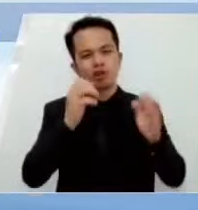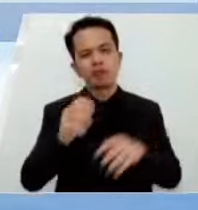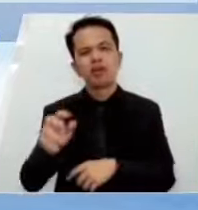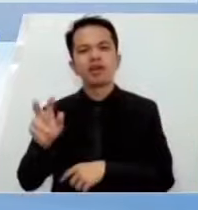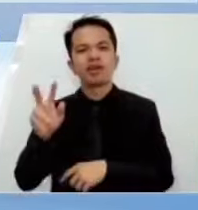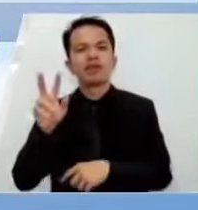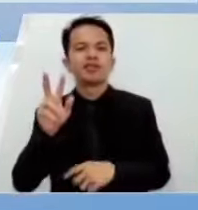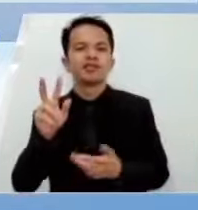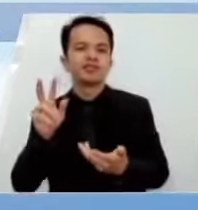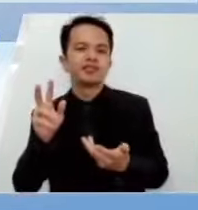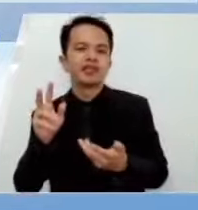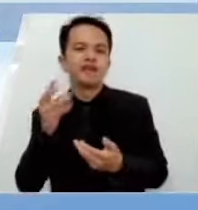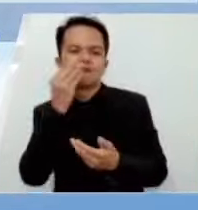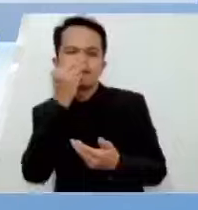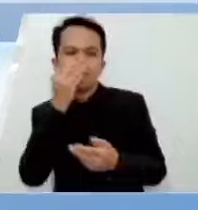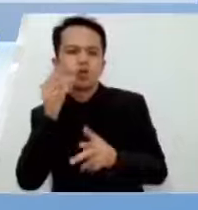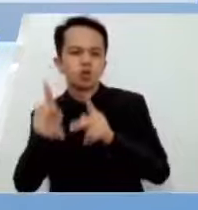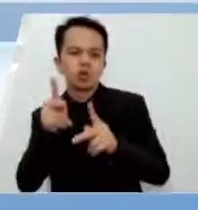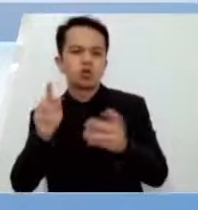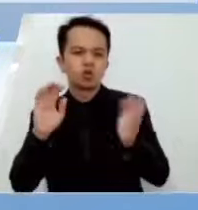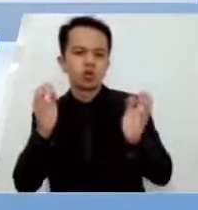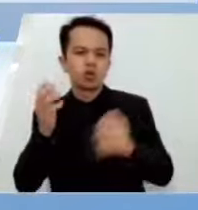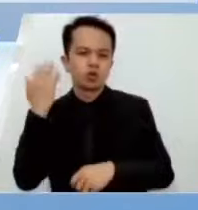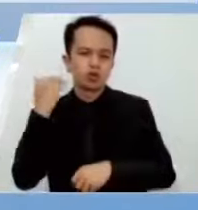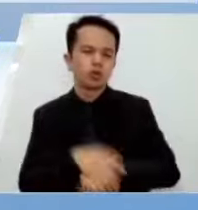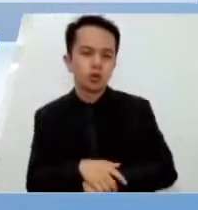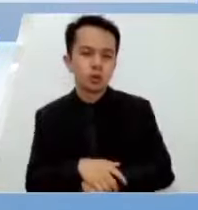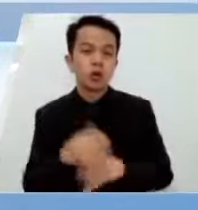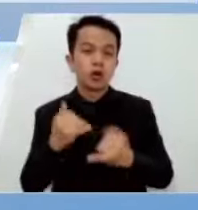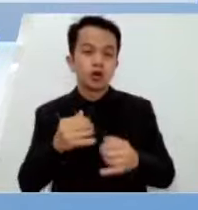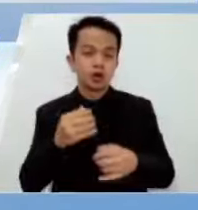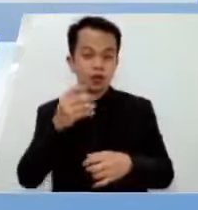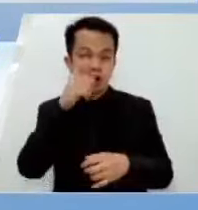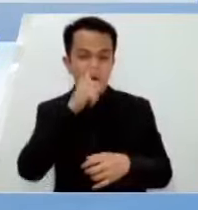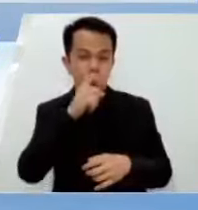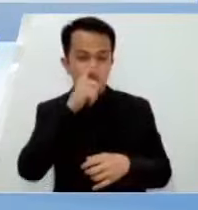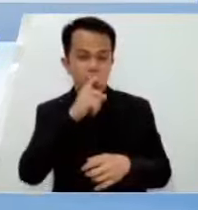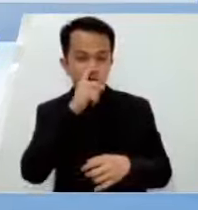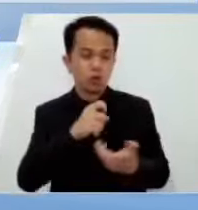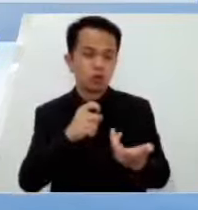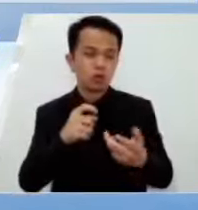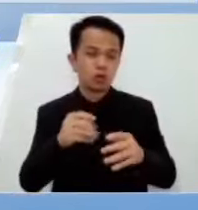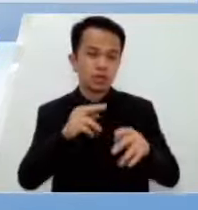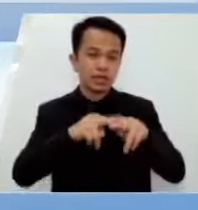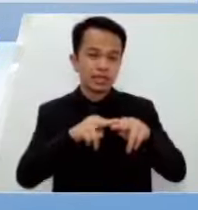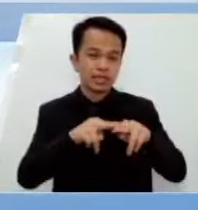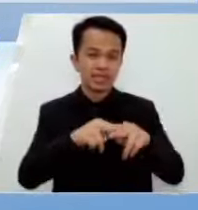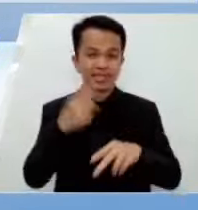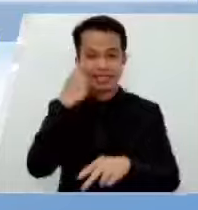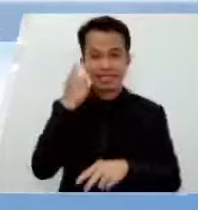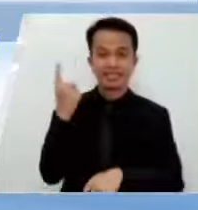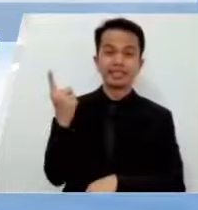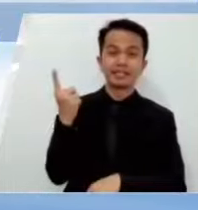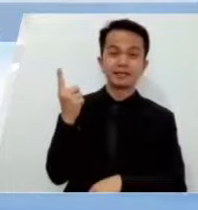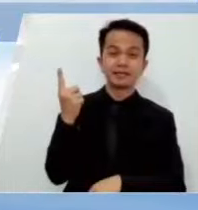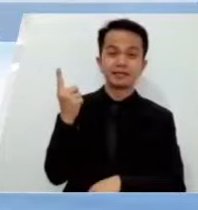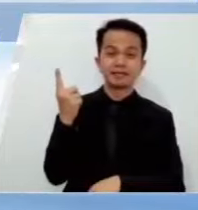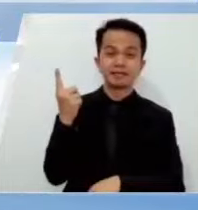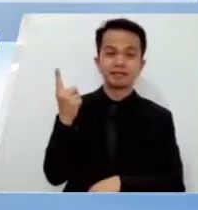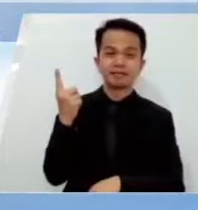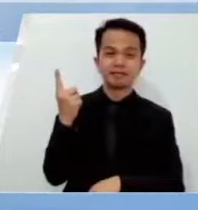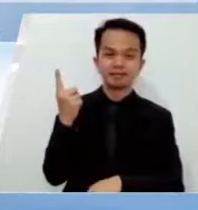ngayon. At ang mga lumang tren, riles at mga estasyon tulad dito makikita dito sa Tutuban, mapapalitan na